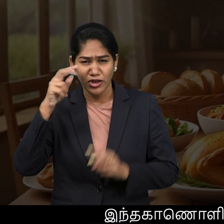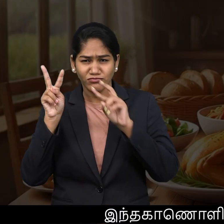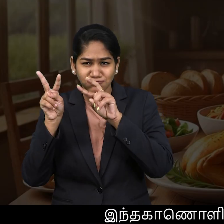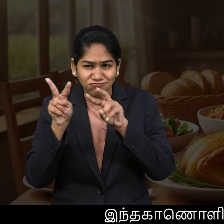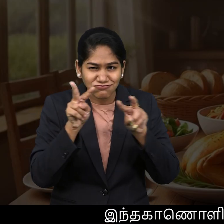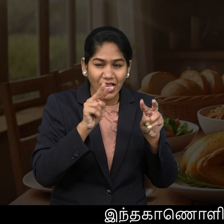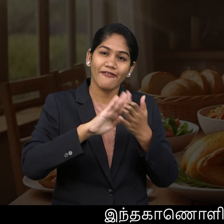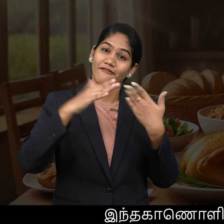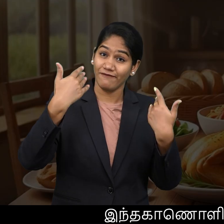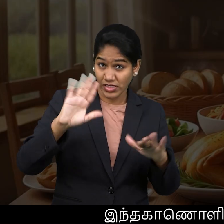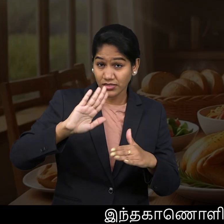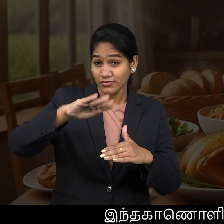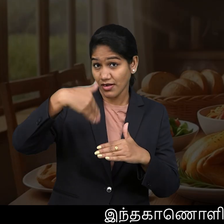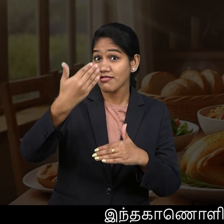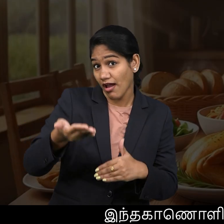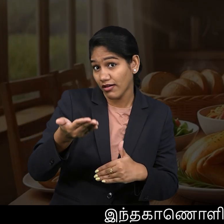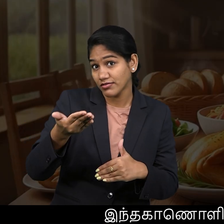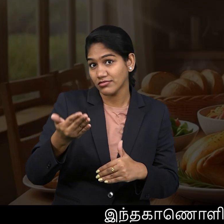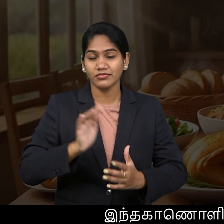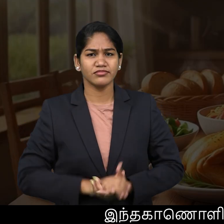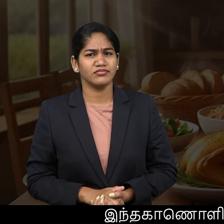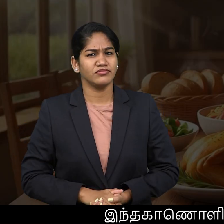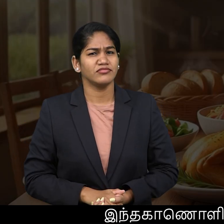இந்த காணொளியை பார்த்த பிறகு